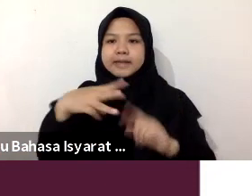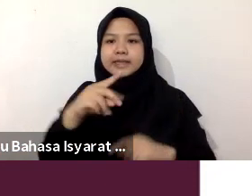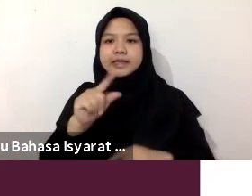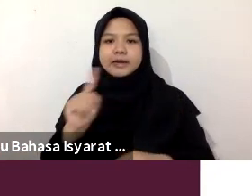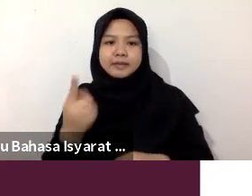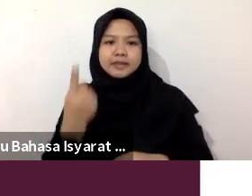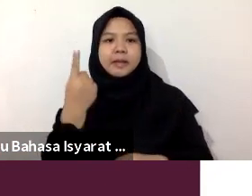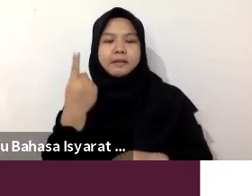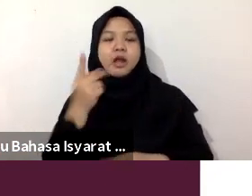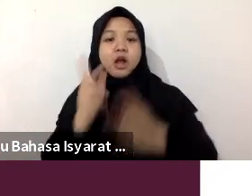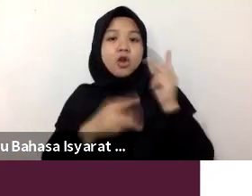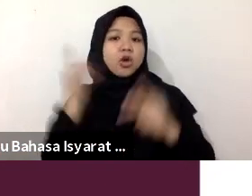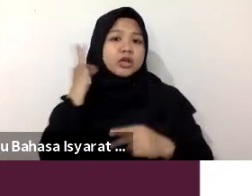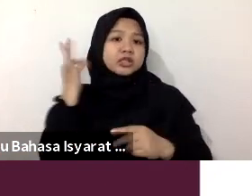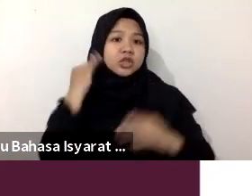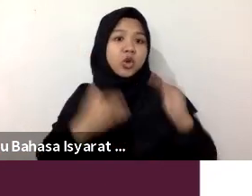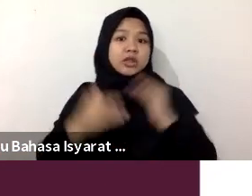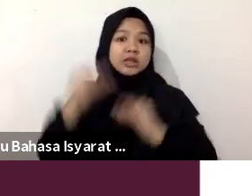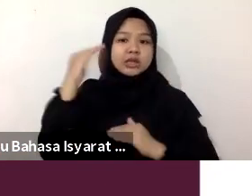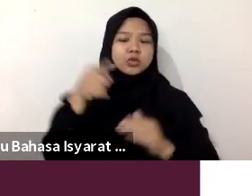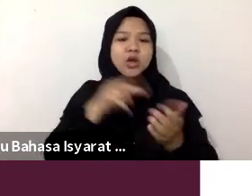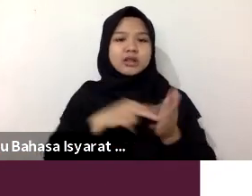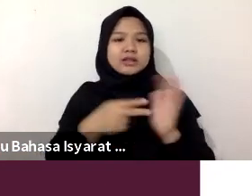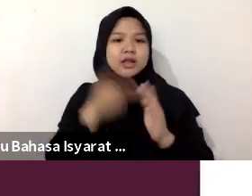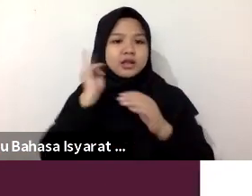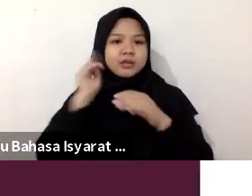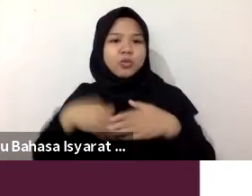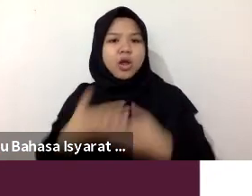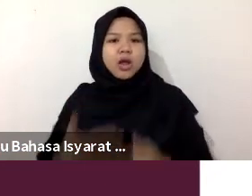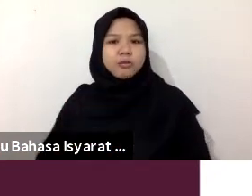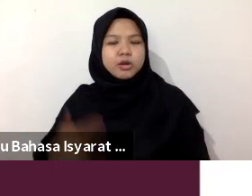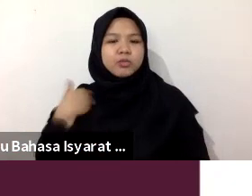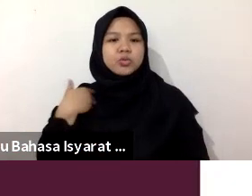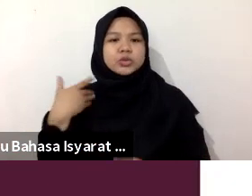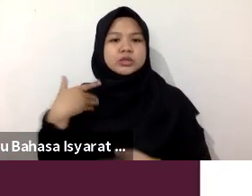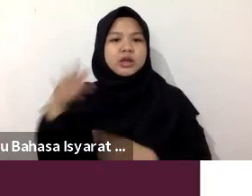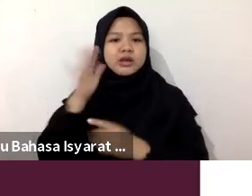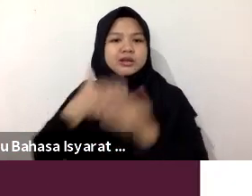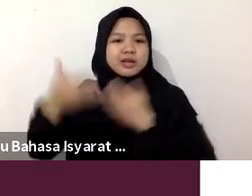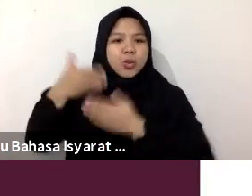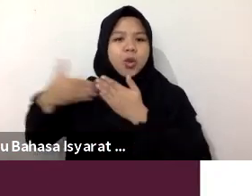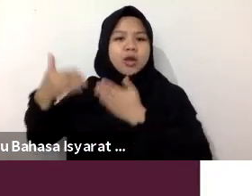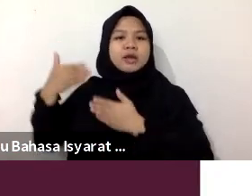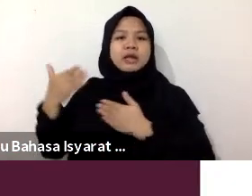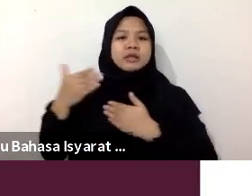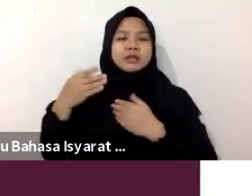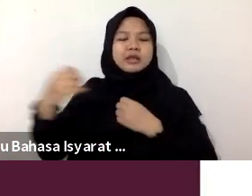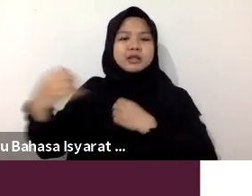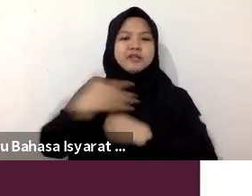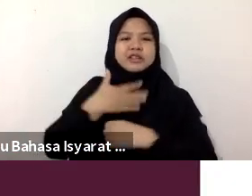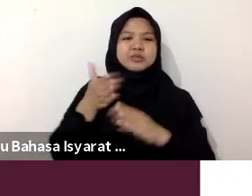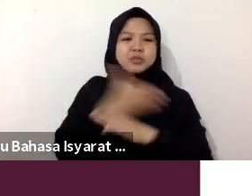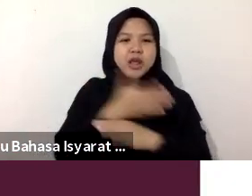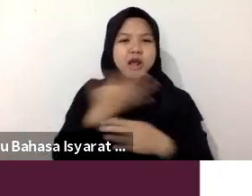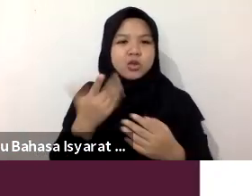tentu saja yang risiko tinggi itu artinya ibu hamil ini mempunyai riwayat hipertensi sebelumnya, atau mempunyai diabetes, atau